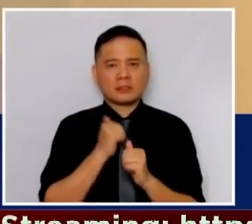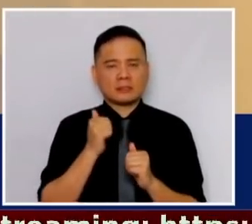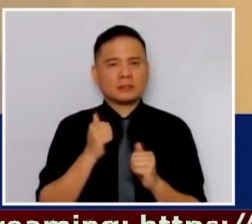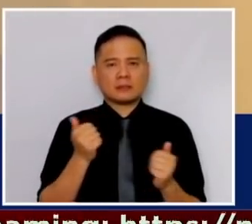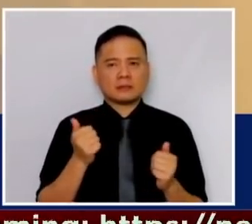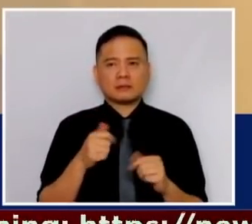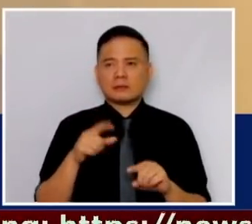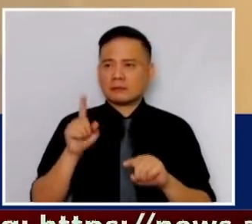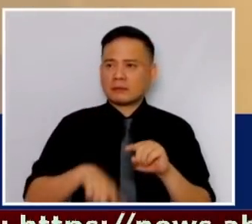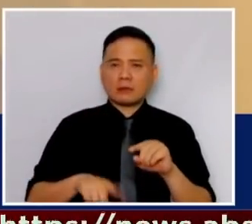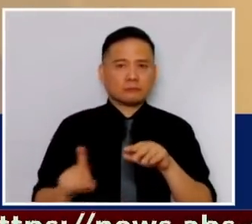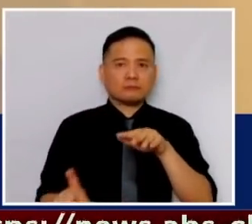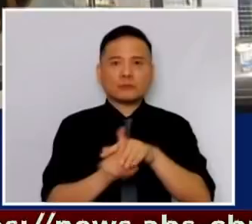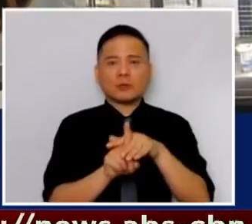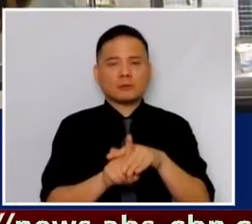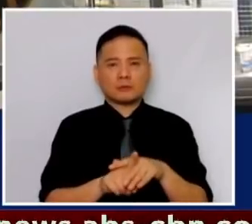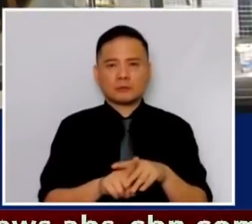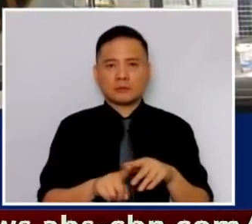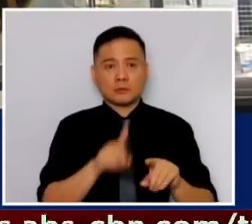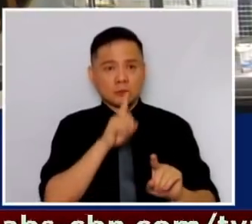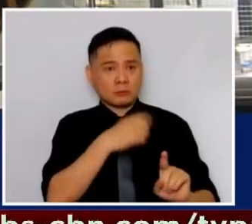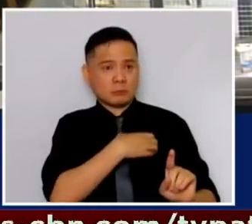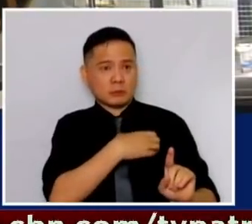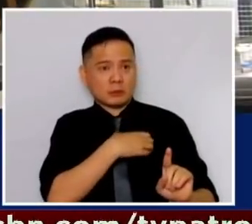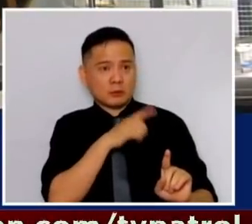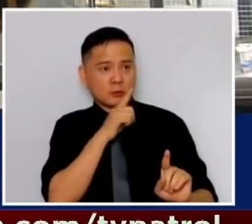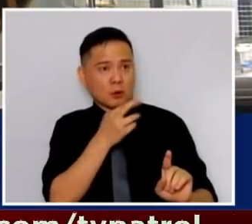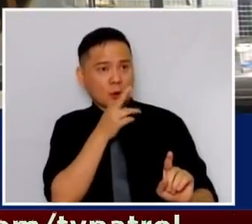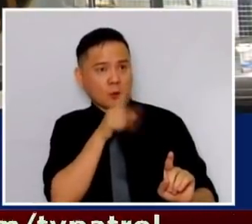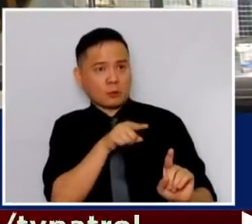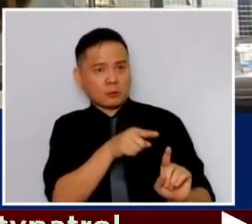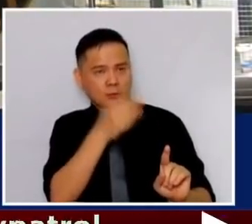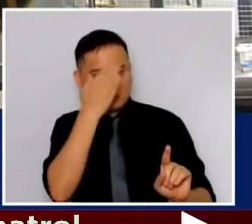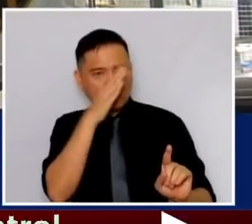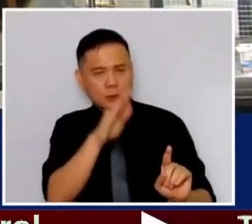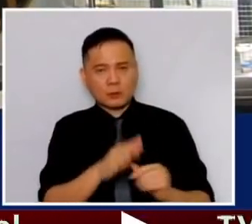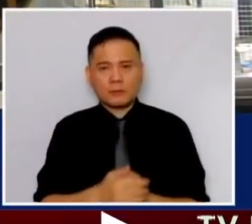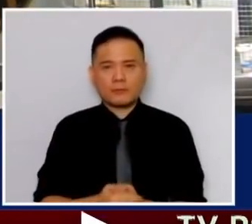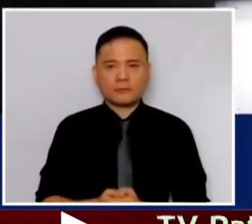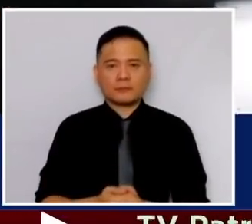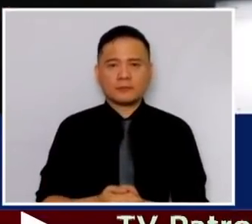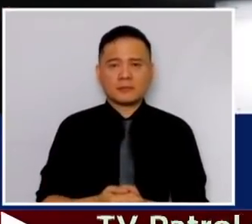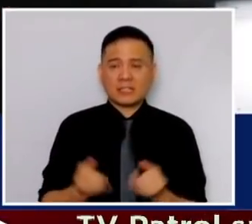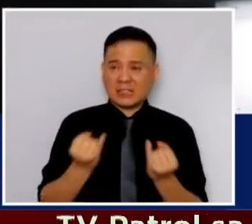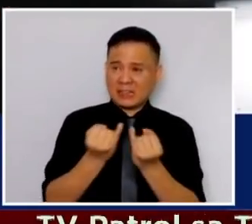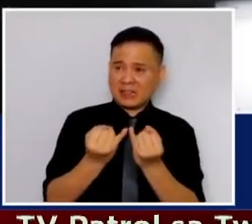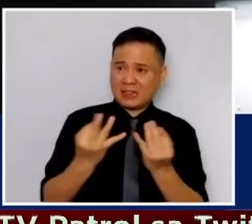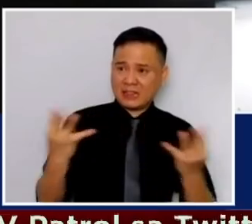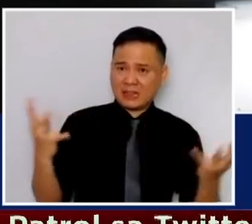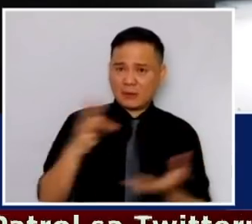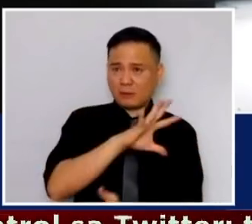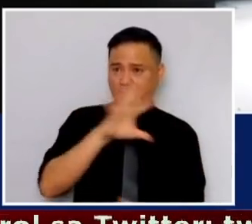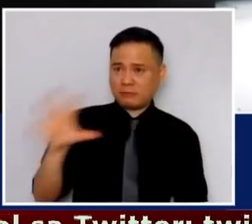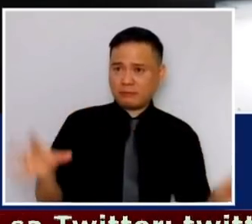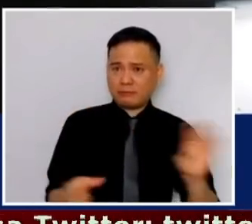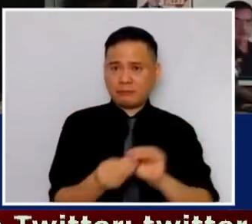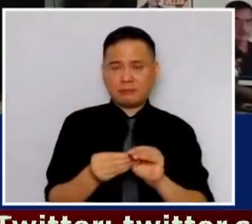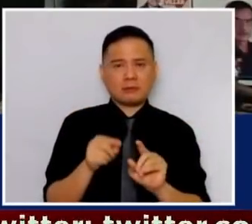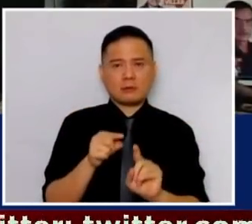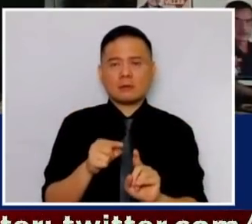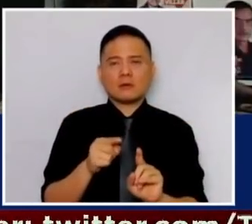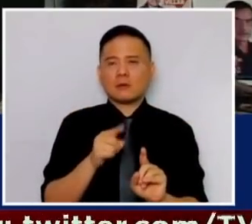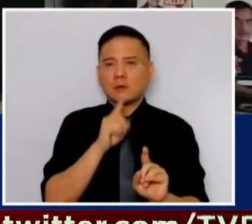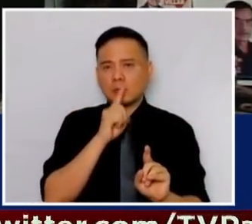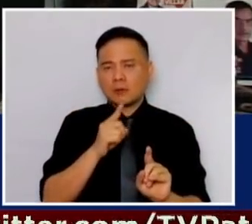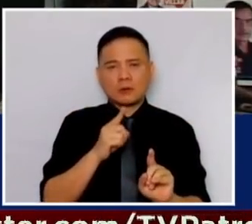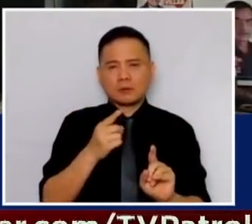lumitaw hangga't hindi niya kilala yung pulis. Hindi pa malinaw kung ilan ang lahat ng biktima. Lumalabas na iba-ibang grupo mula sa iba't